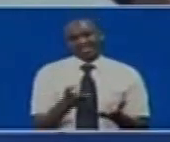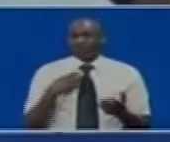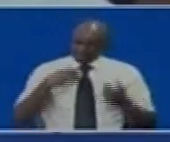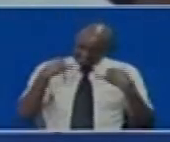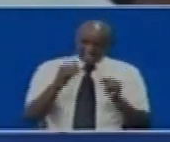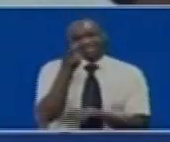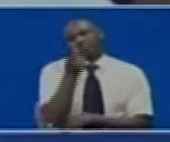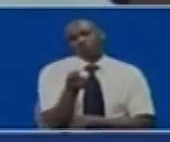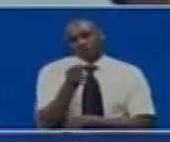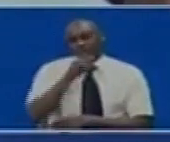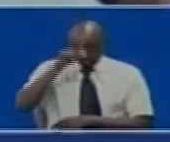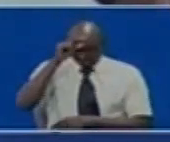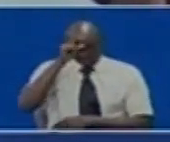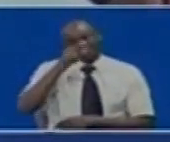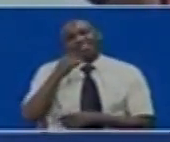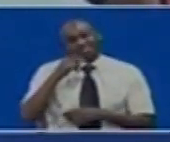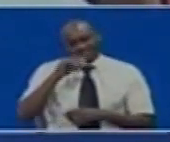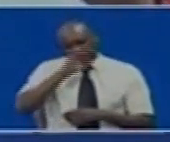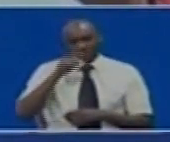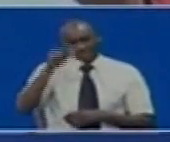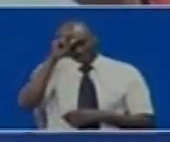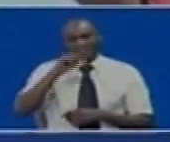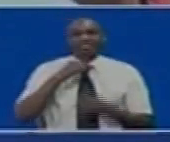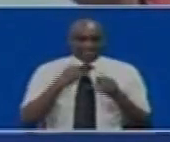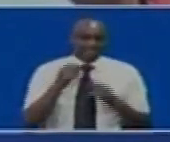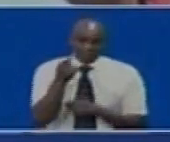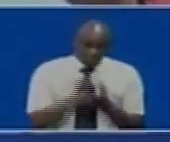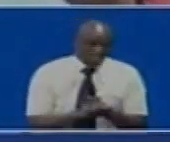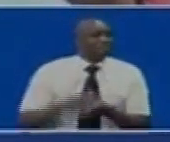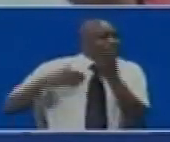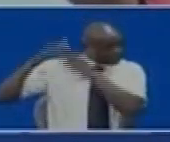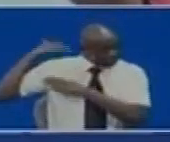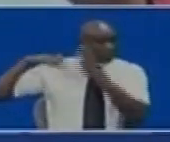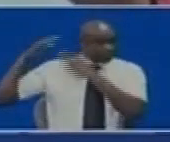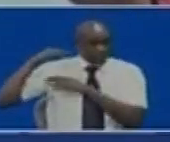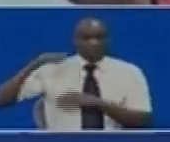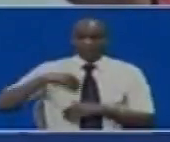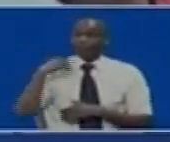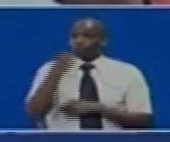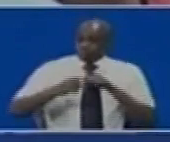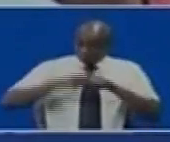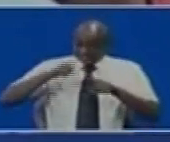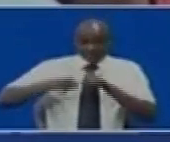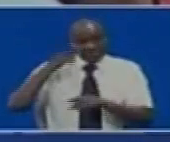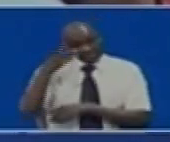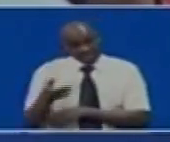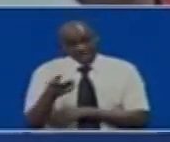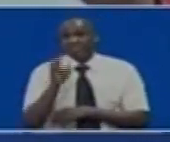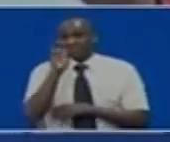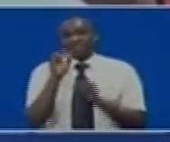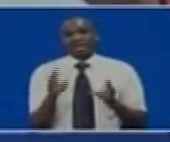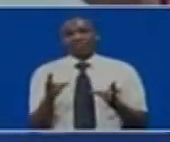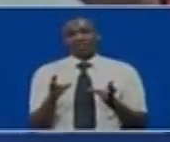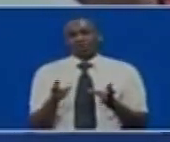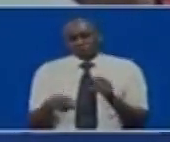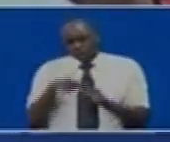inacharibu kidogo. Manake samani zile wale watu walikuwa wanachinja mifugo bila kuonekana, lakini leo